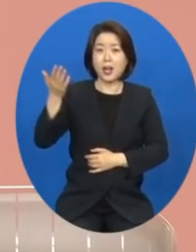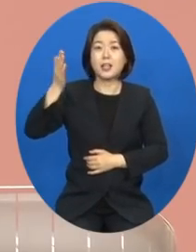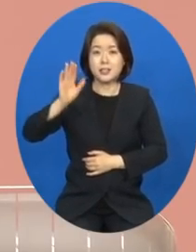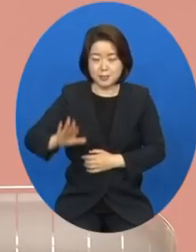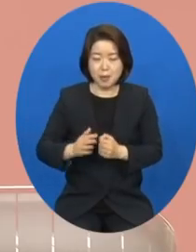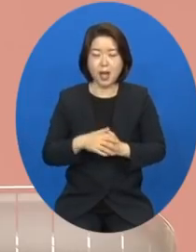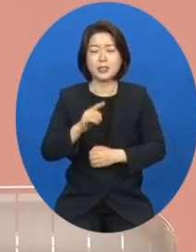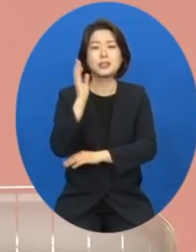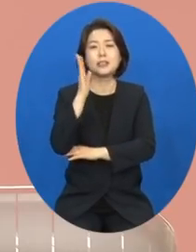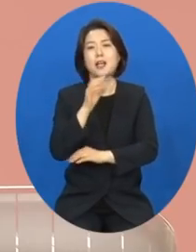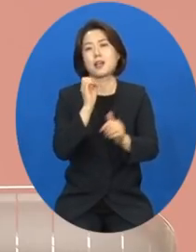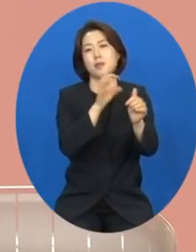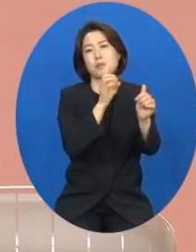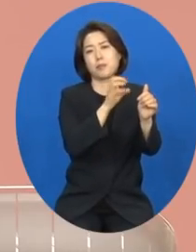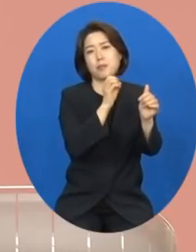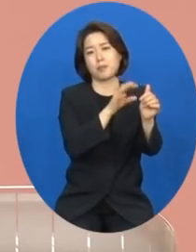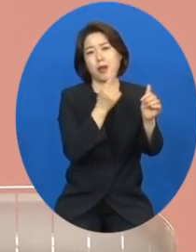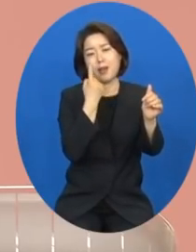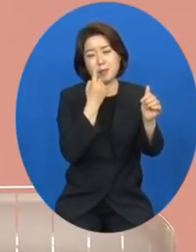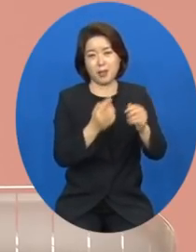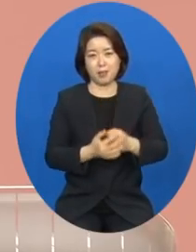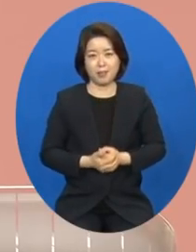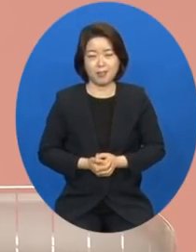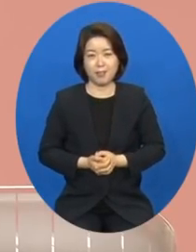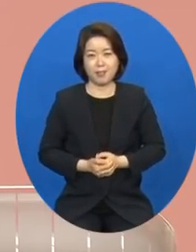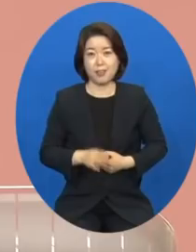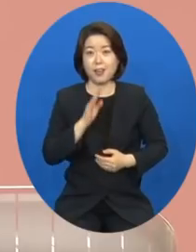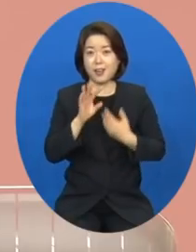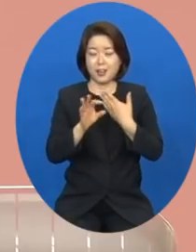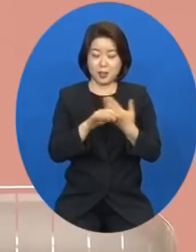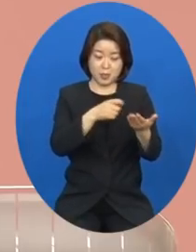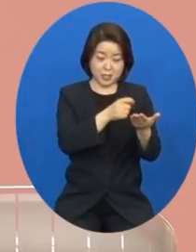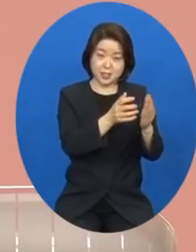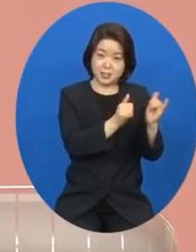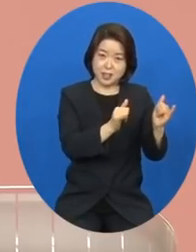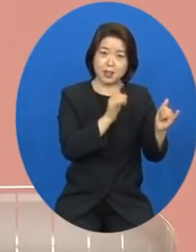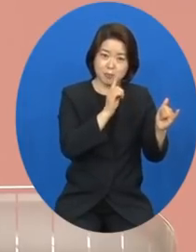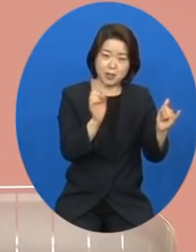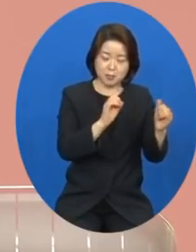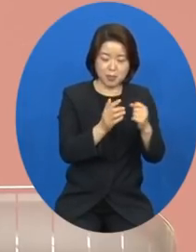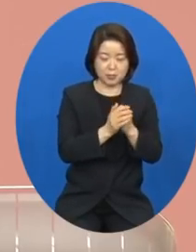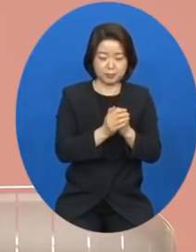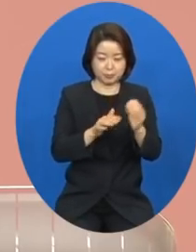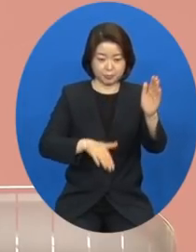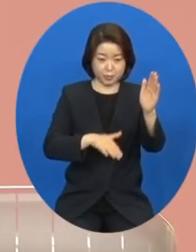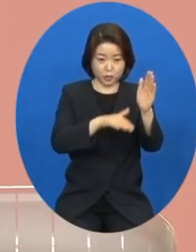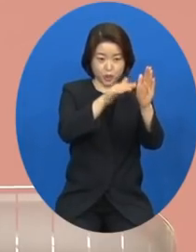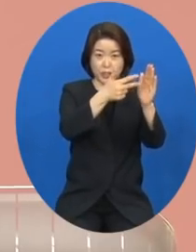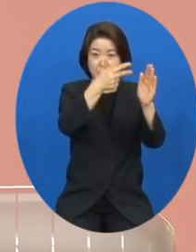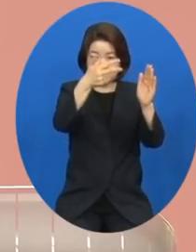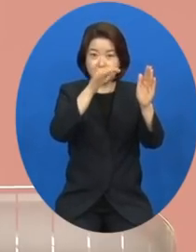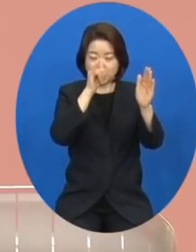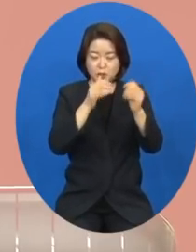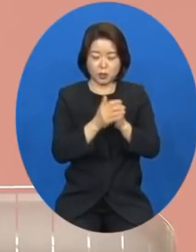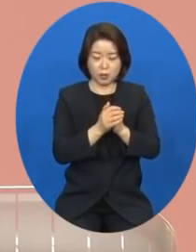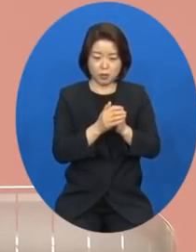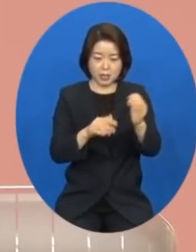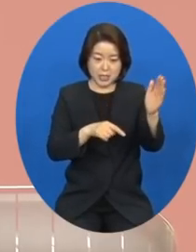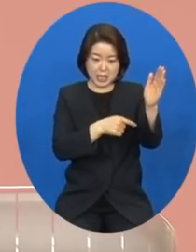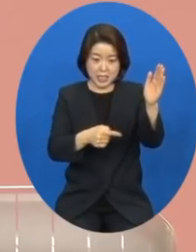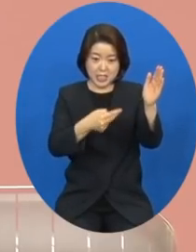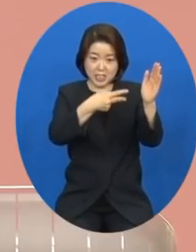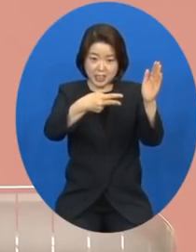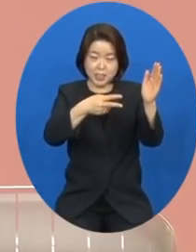들려주 라는 겁니다 그러면 이 저자는 그런 얘길 해요 7단계 가 있긴 하지만 사실상 이 담기만 제대로 해야